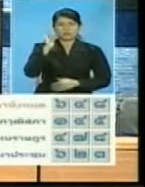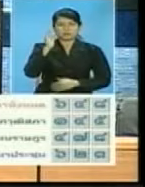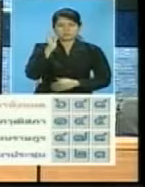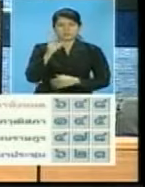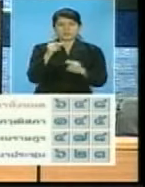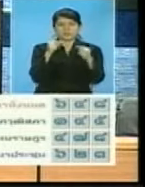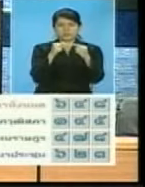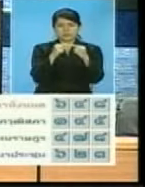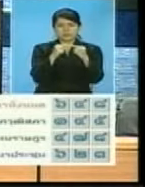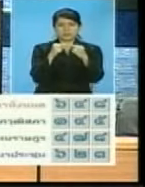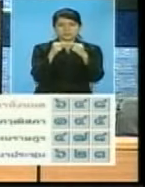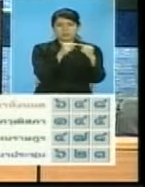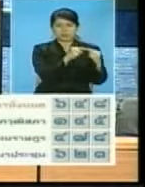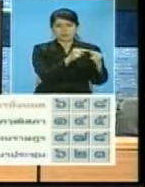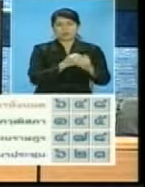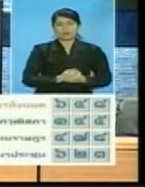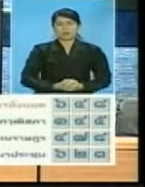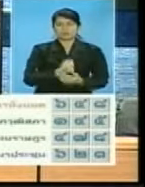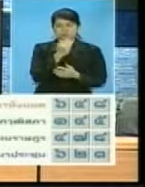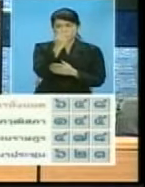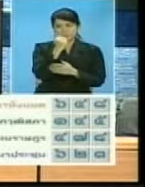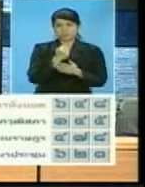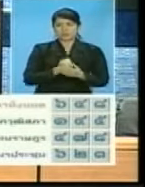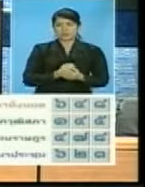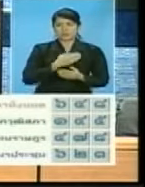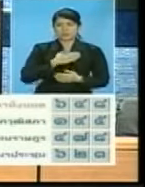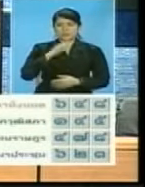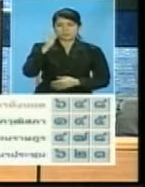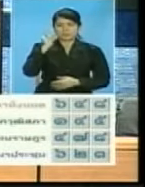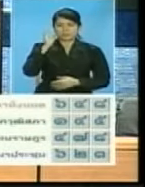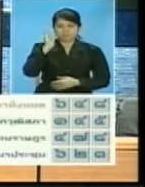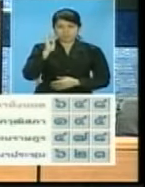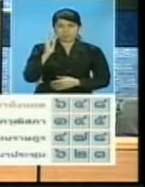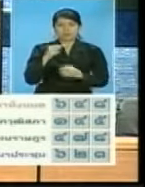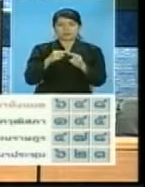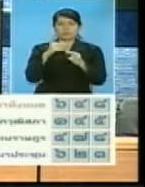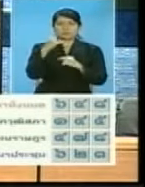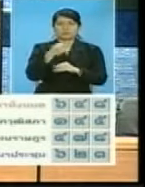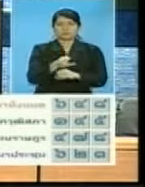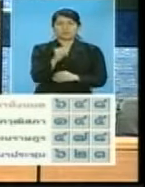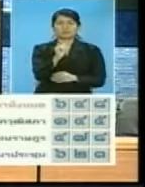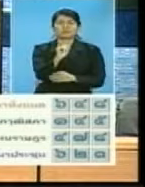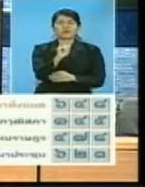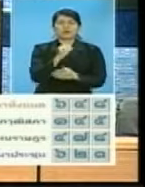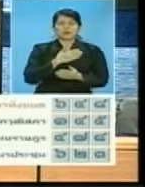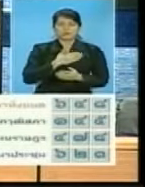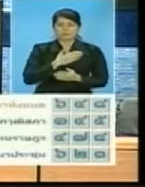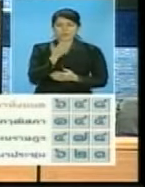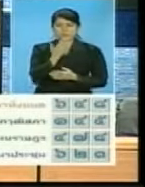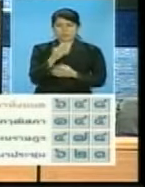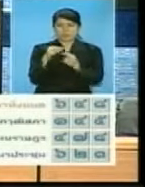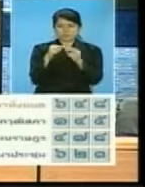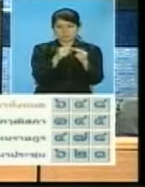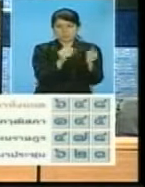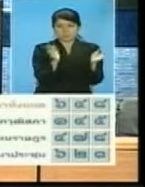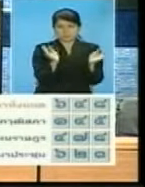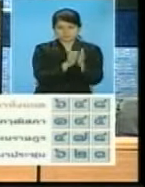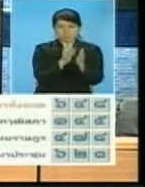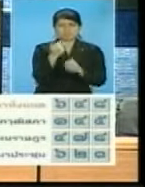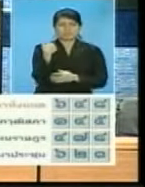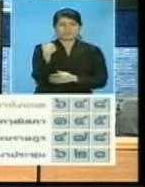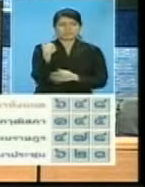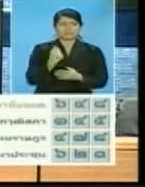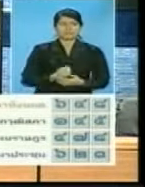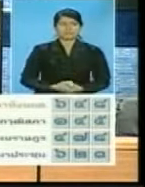านี้ต่อครับเพราะเมื่อสักครู่ผมได้อภิปรายค้างเอาไว้และผมจะอภิปรายสั้นๆไม่น